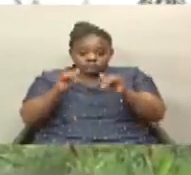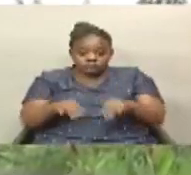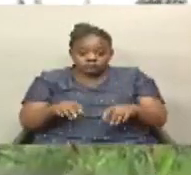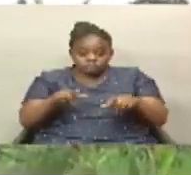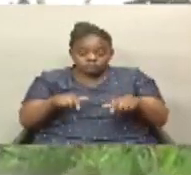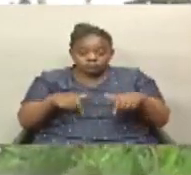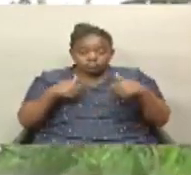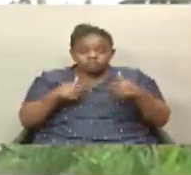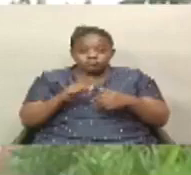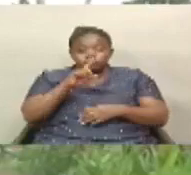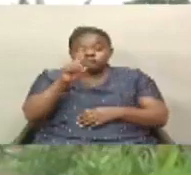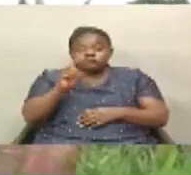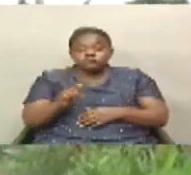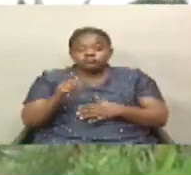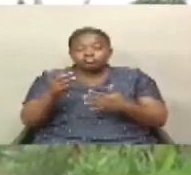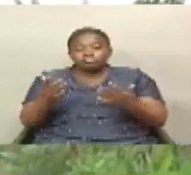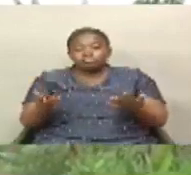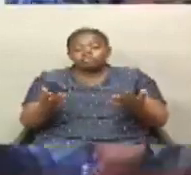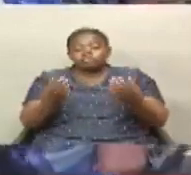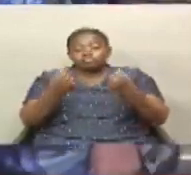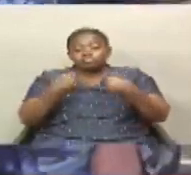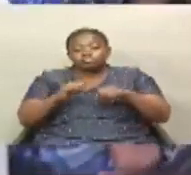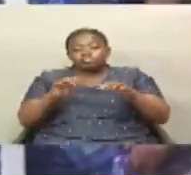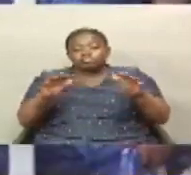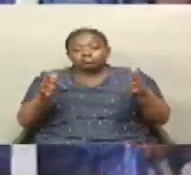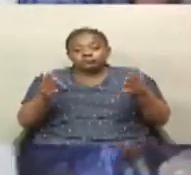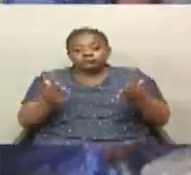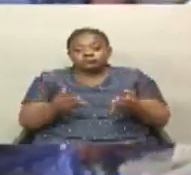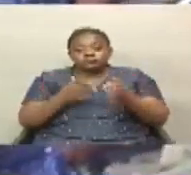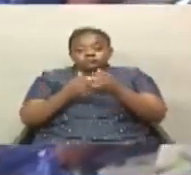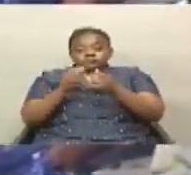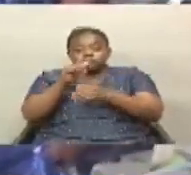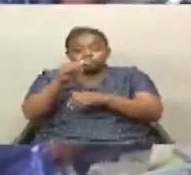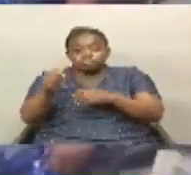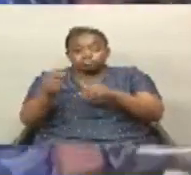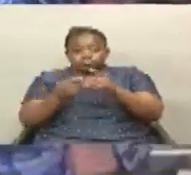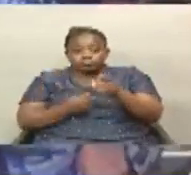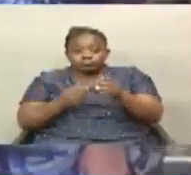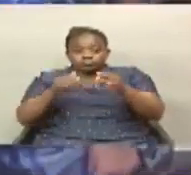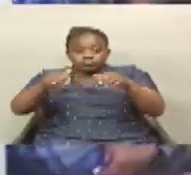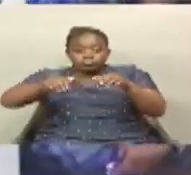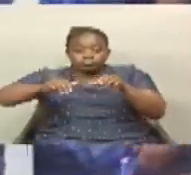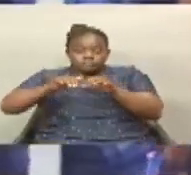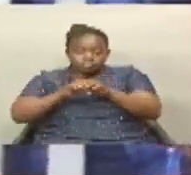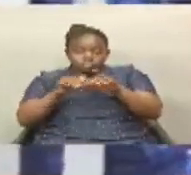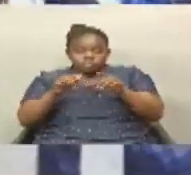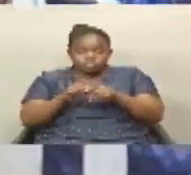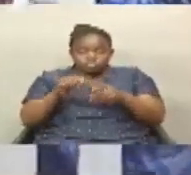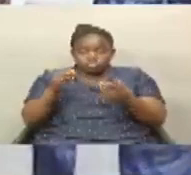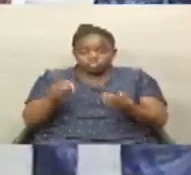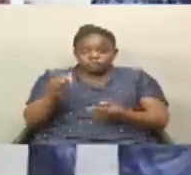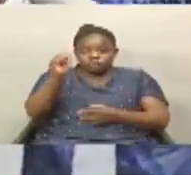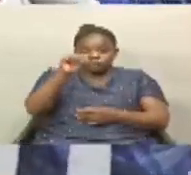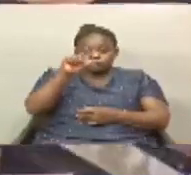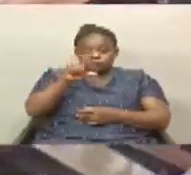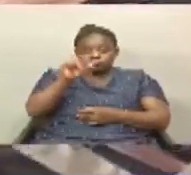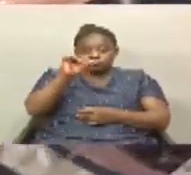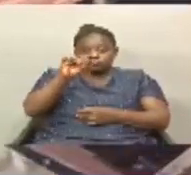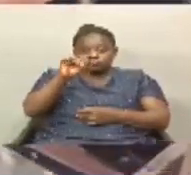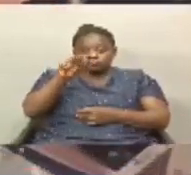mulamu ne twebuuza nti kati ye agenda kukola atya abakulembeza abali okubaddaawo kwa palamenti okuli naye bali silivia ne saasi